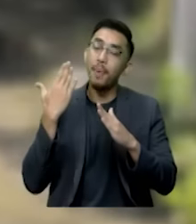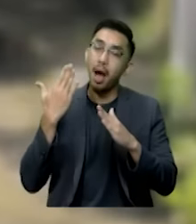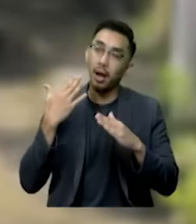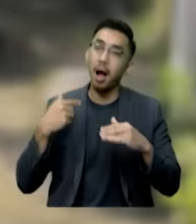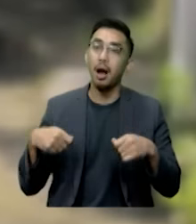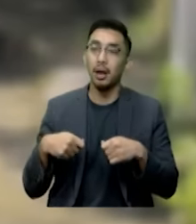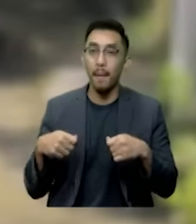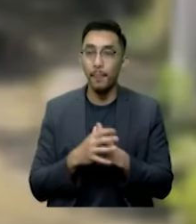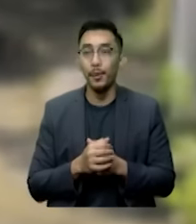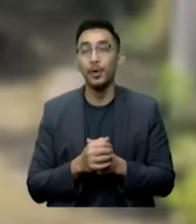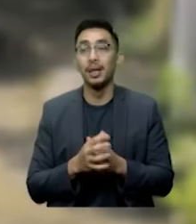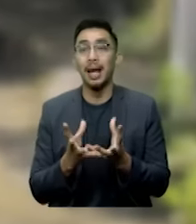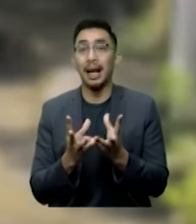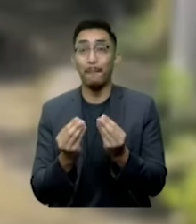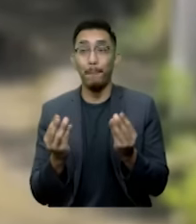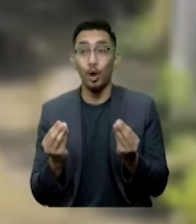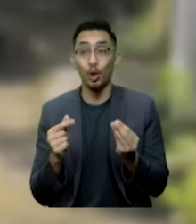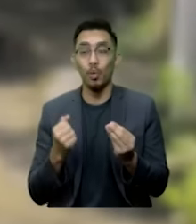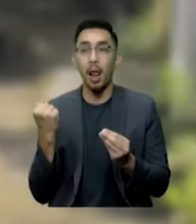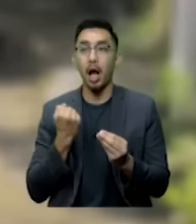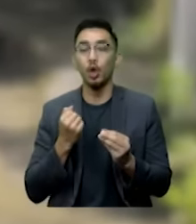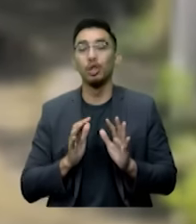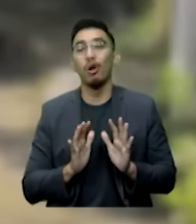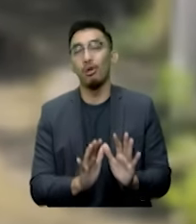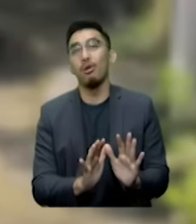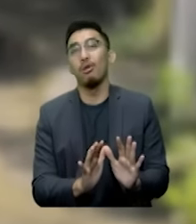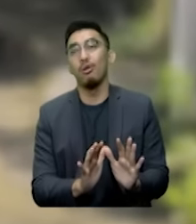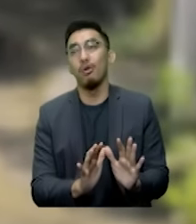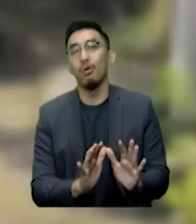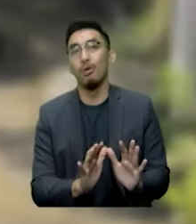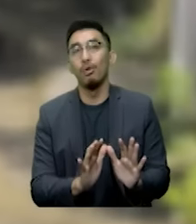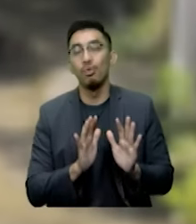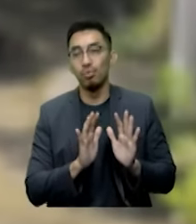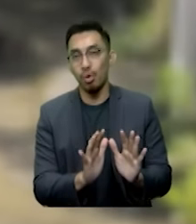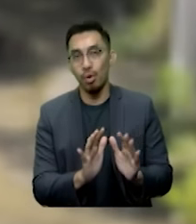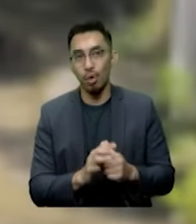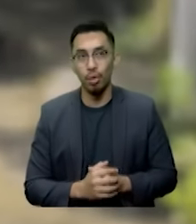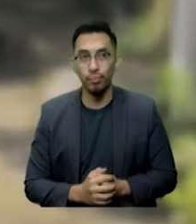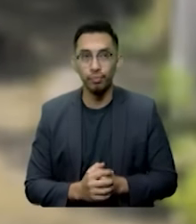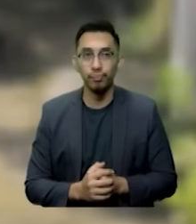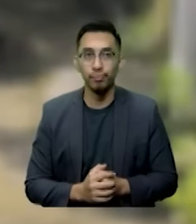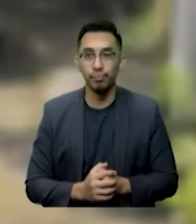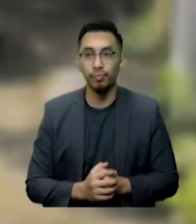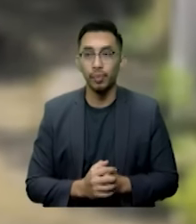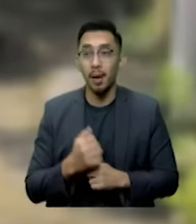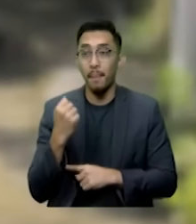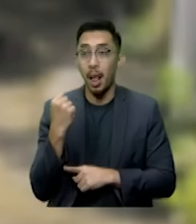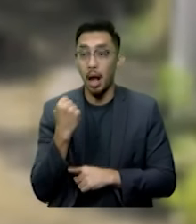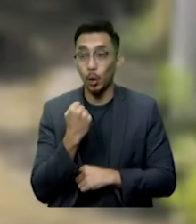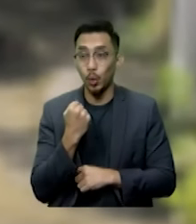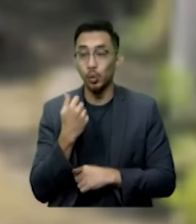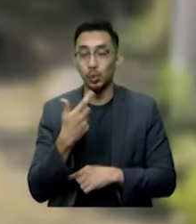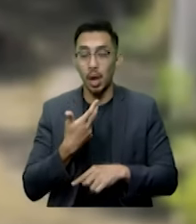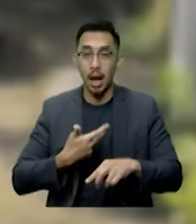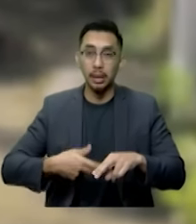di lokasi pelaku mendorong bocah ini hingga jatuh tertelungkup. Pelaku lalu mendidih tubuh keponakannya ini